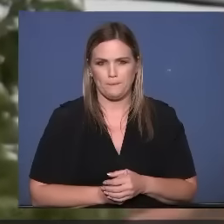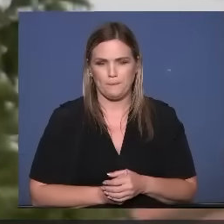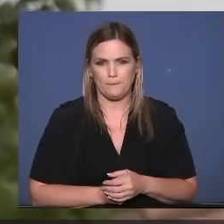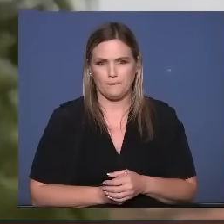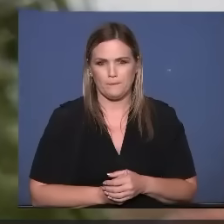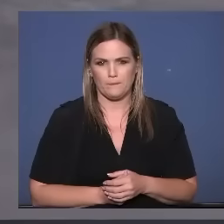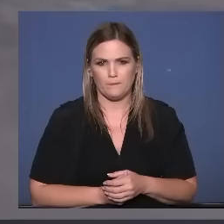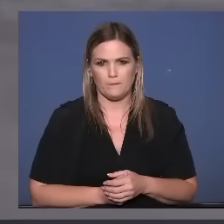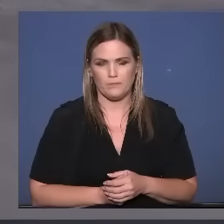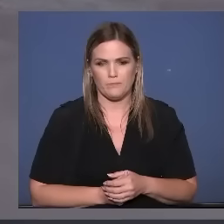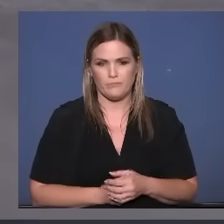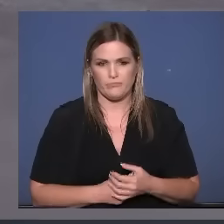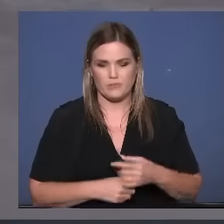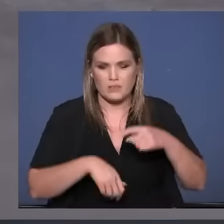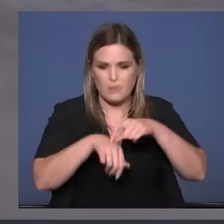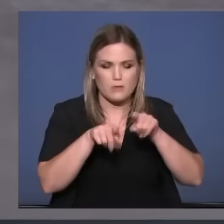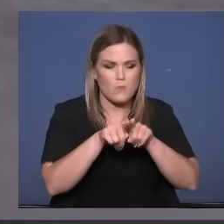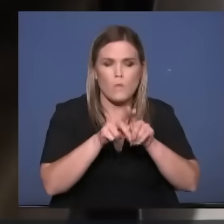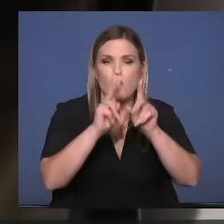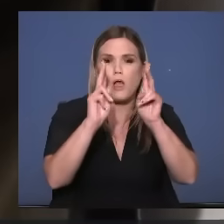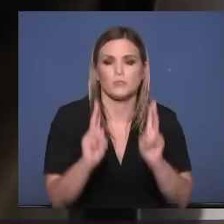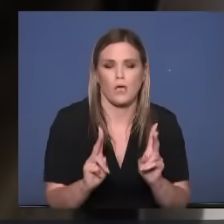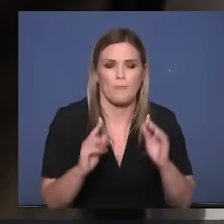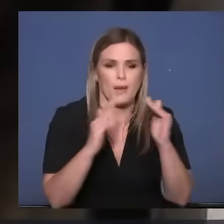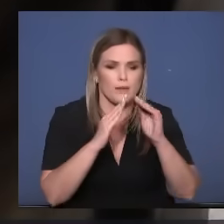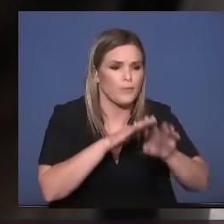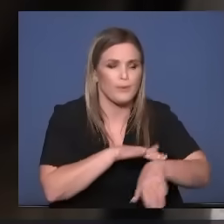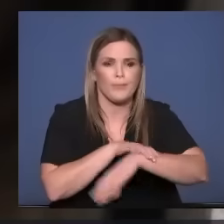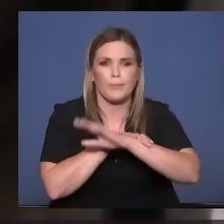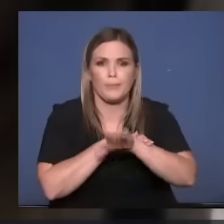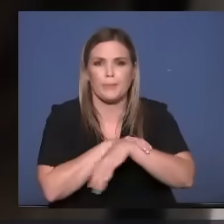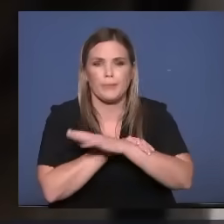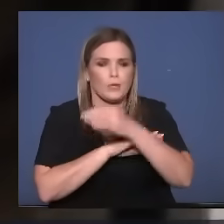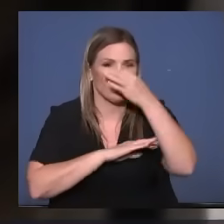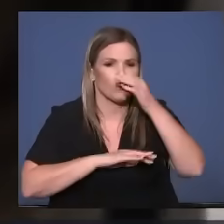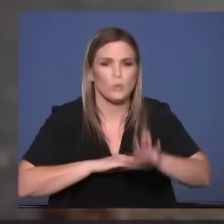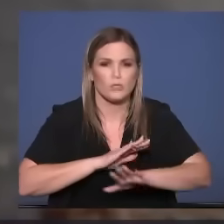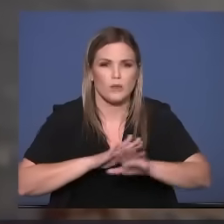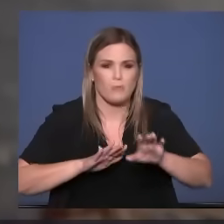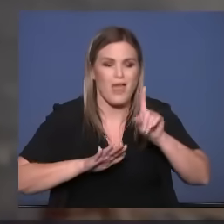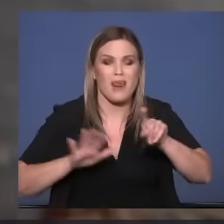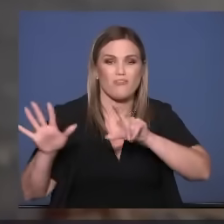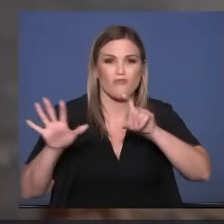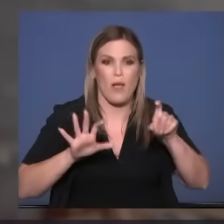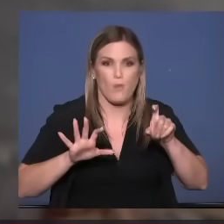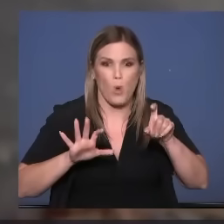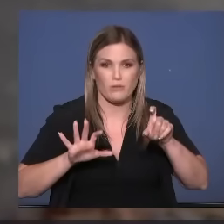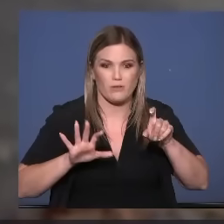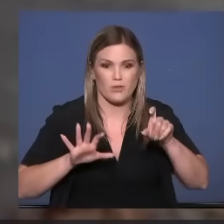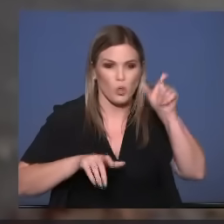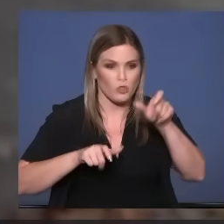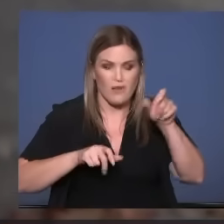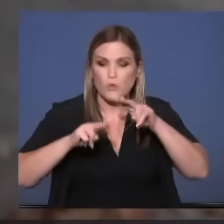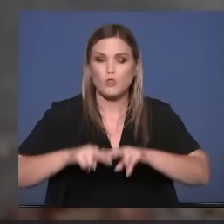הזמן עצר פה מלכת הבתים נטושים מתוך 1700 התושבים נטרו כאן חברי כיתת הכוננות ופחות